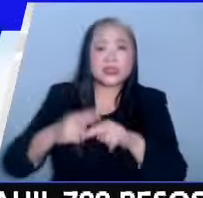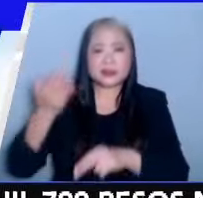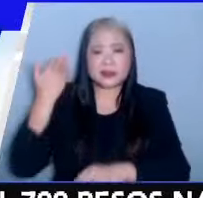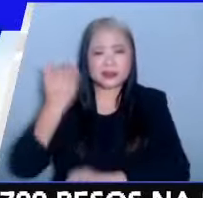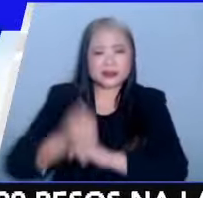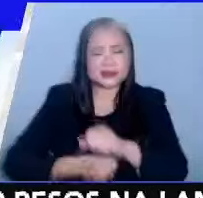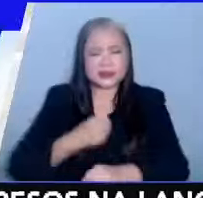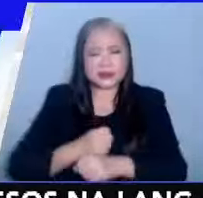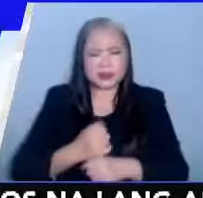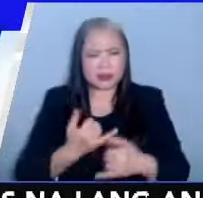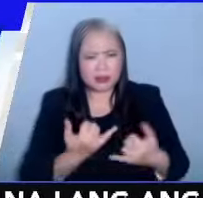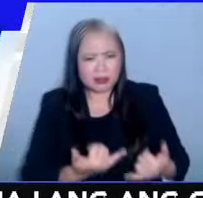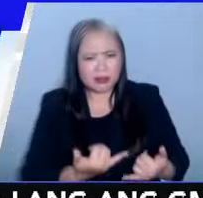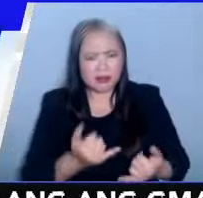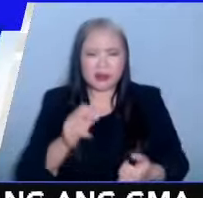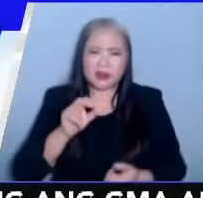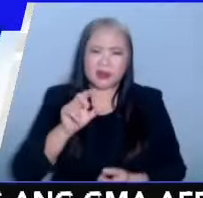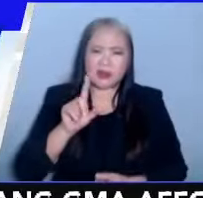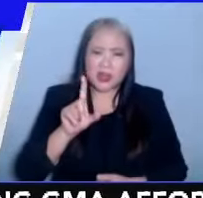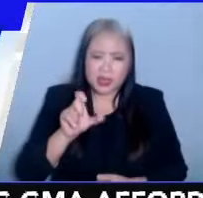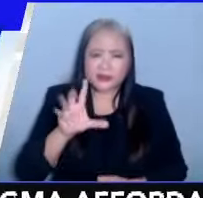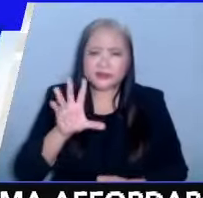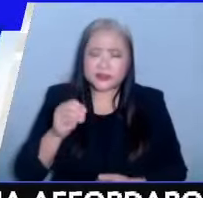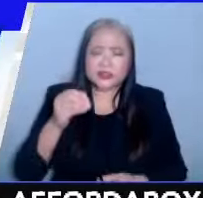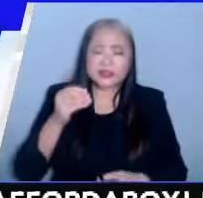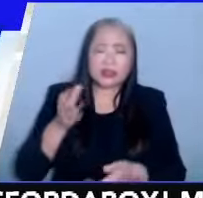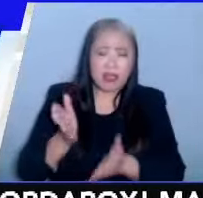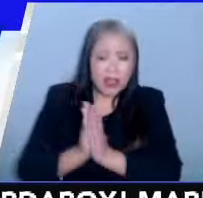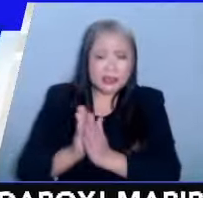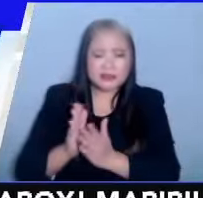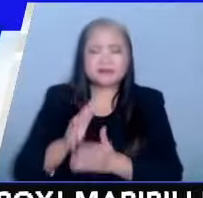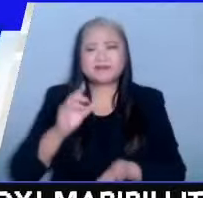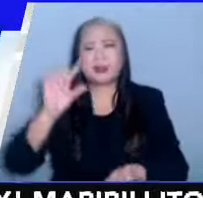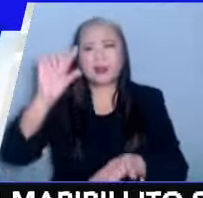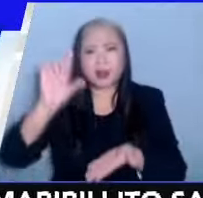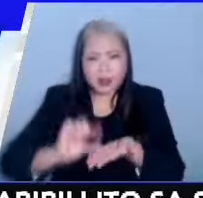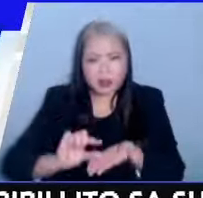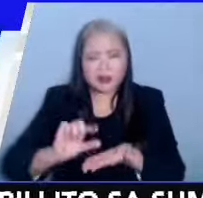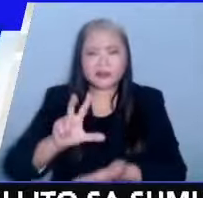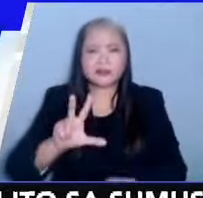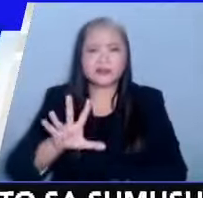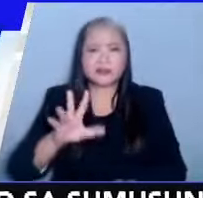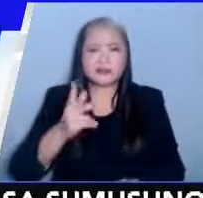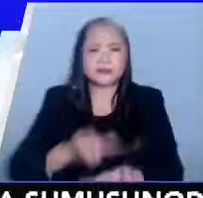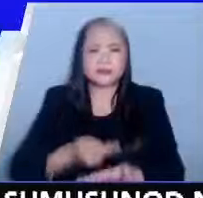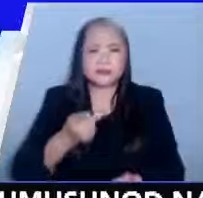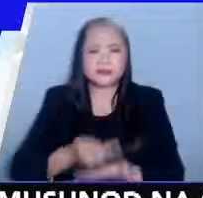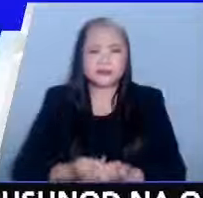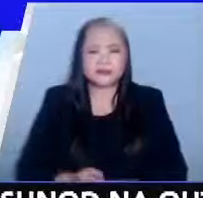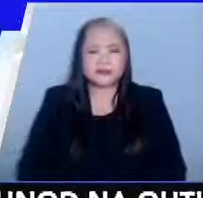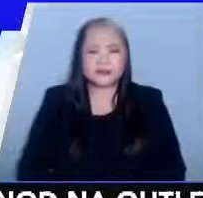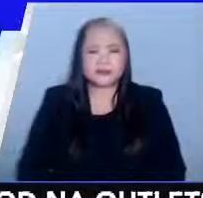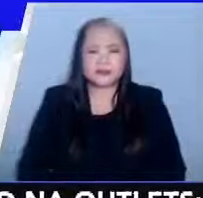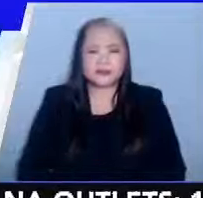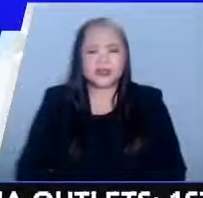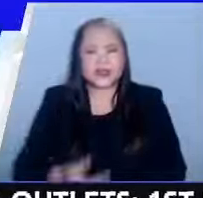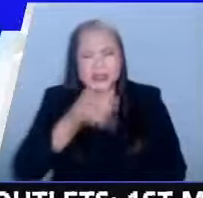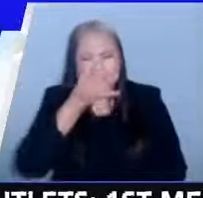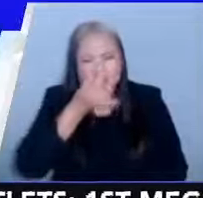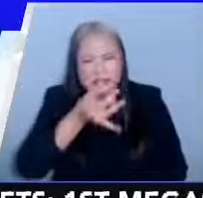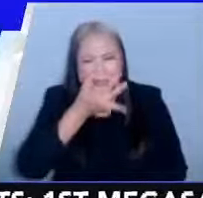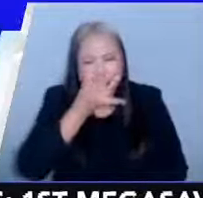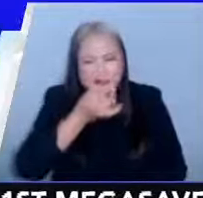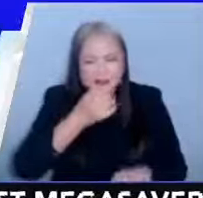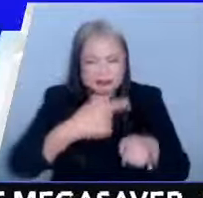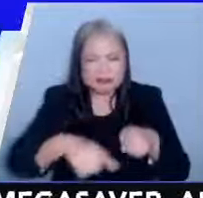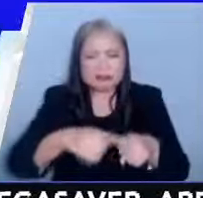php450 ang hinihingi natin ironically binabaan pa naging Php5 mm crumbs lang po ito barya-barya and crumbs